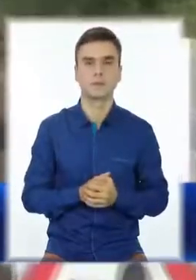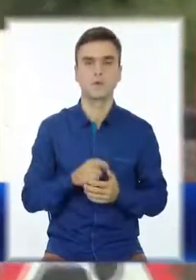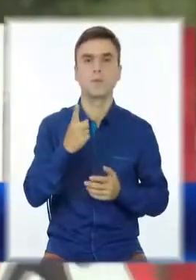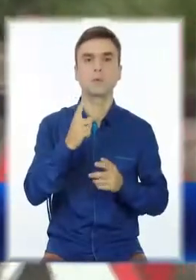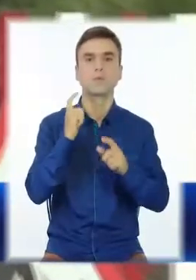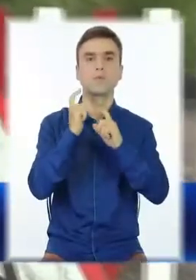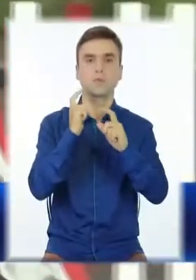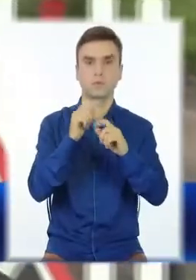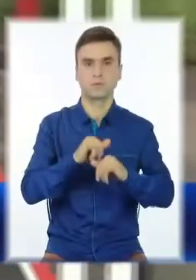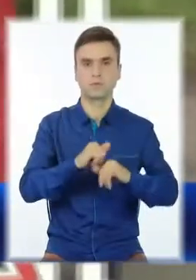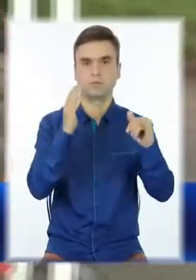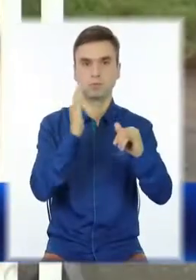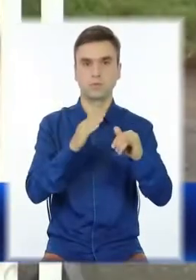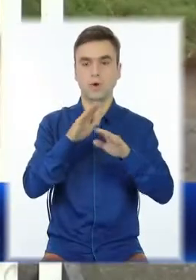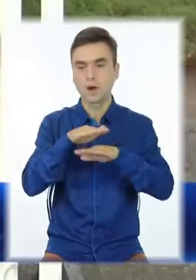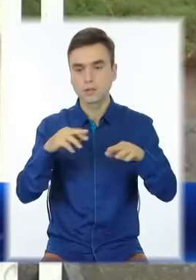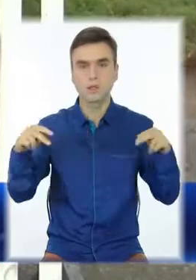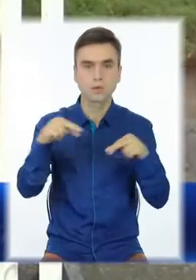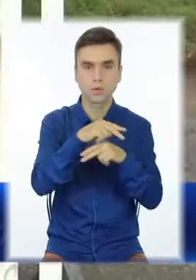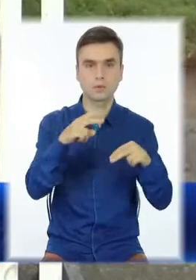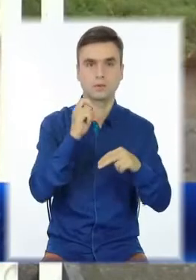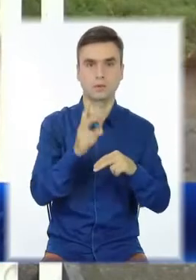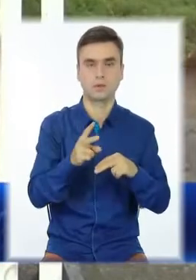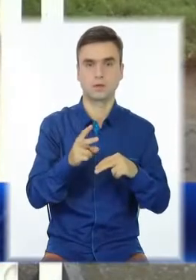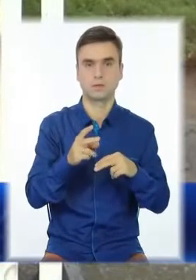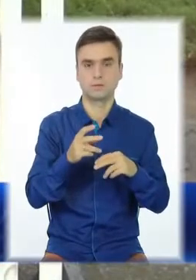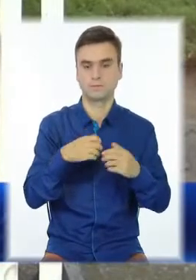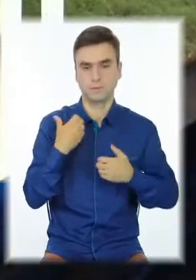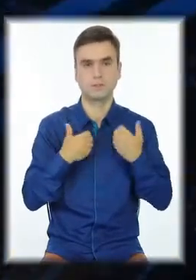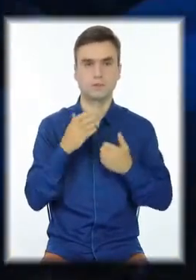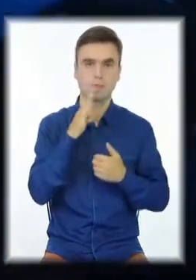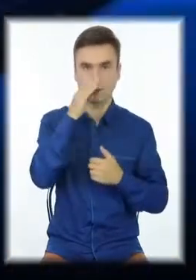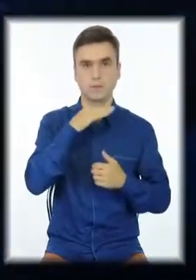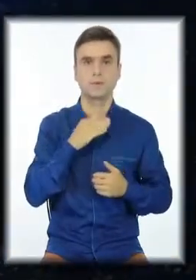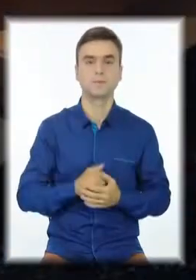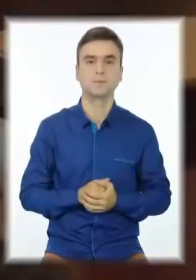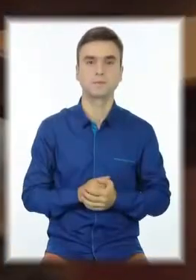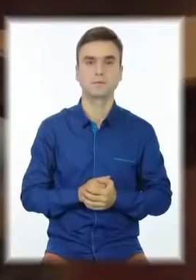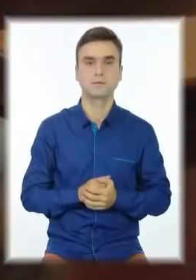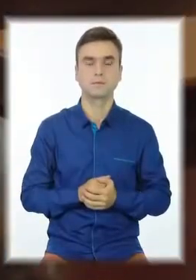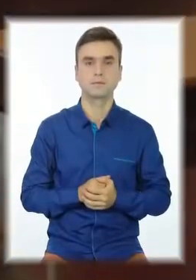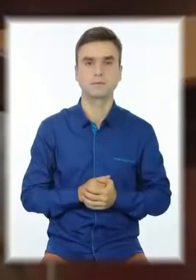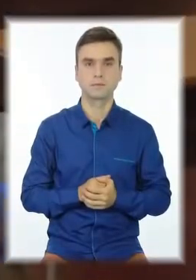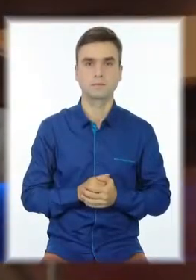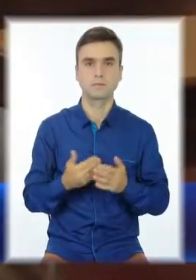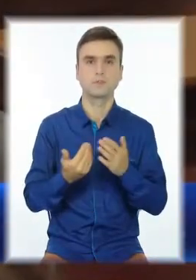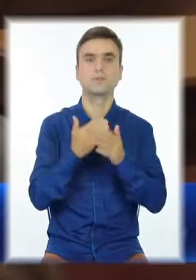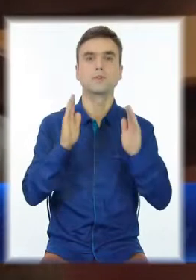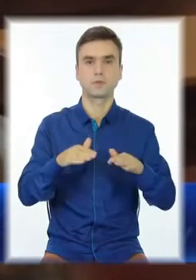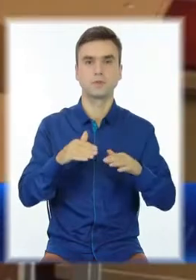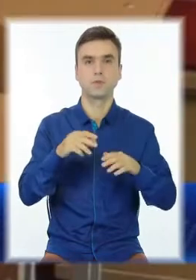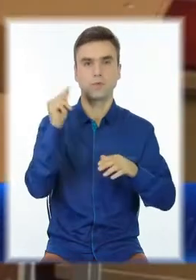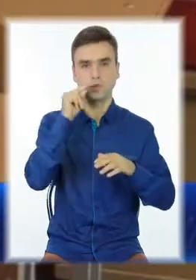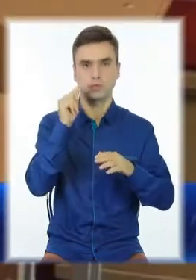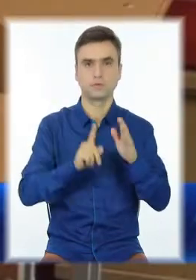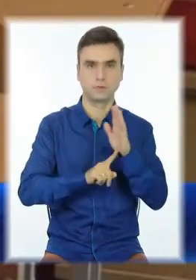збільшиться. Тут мешкає багато дітей, і батьків резонно хвилює питання їх безпеки. Знову за парти. У